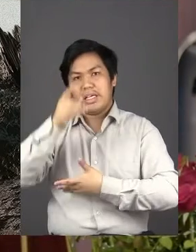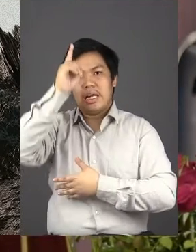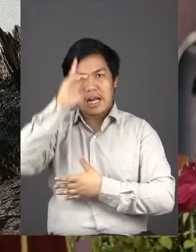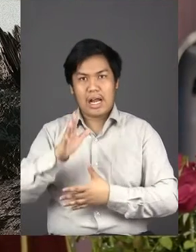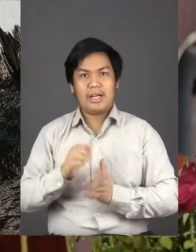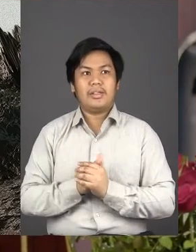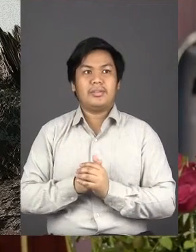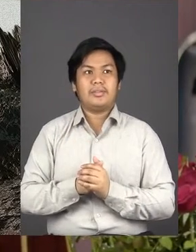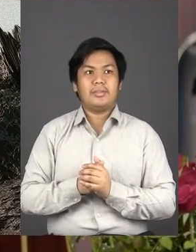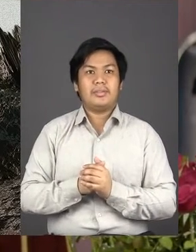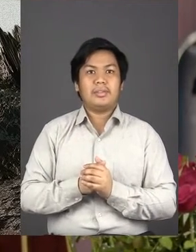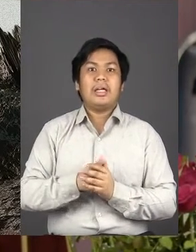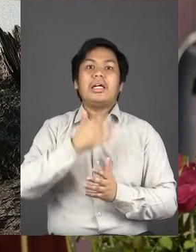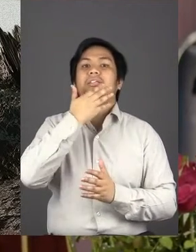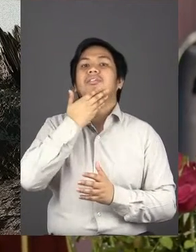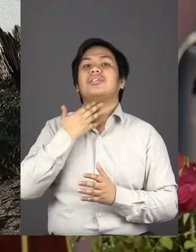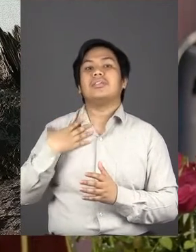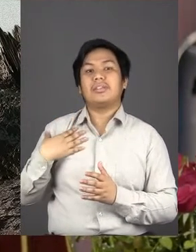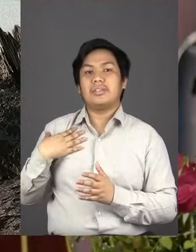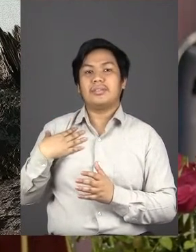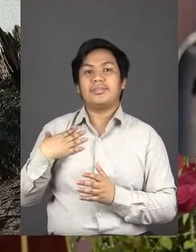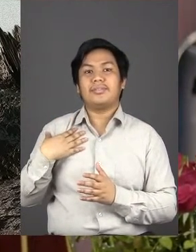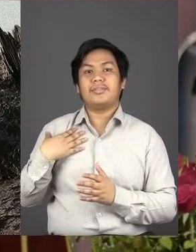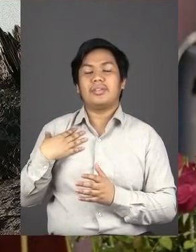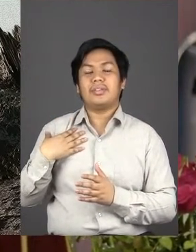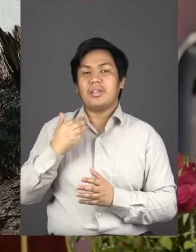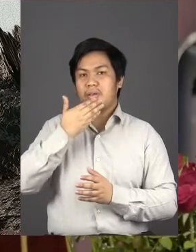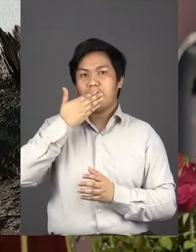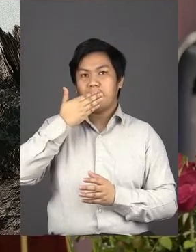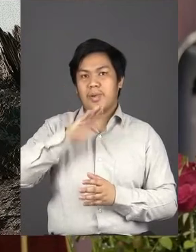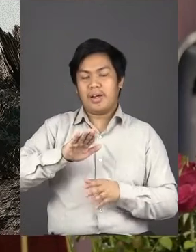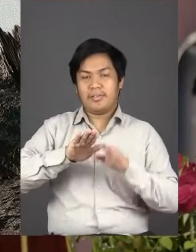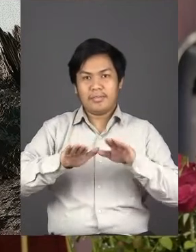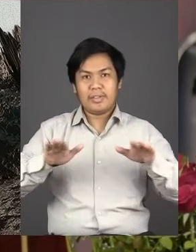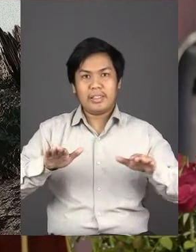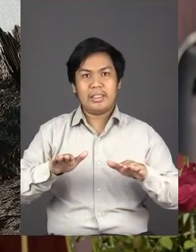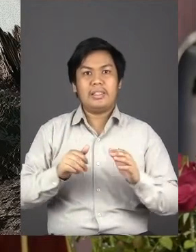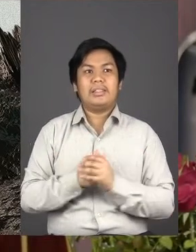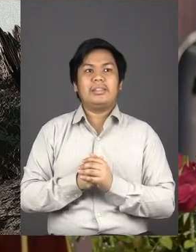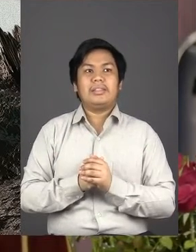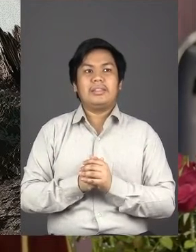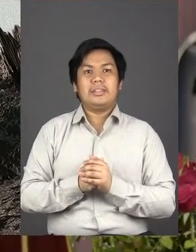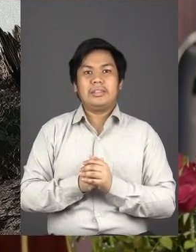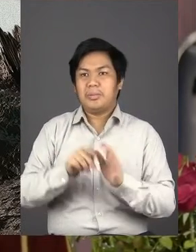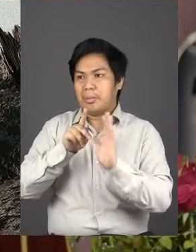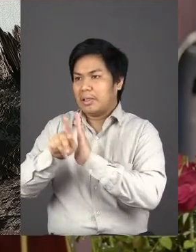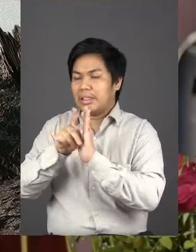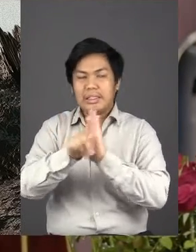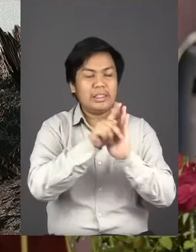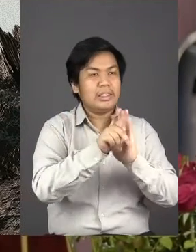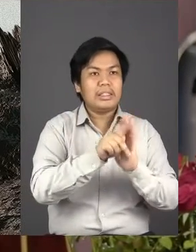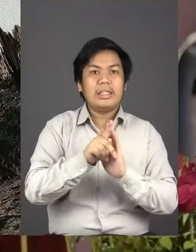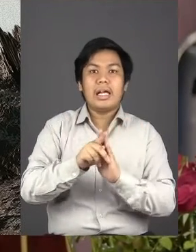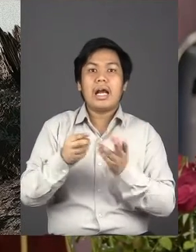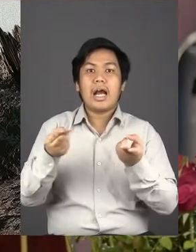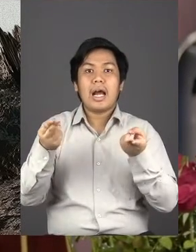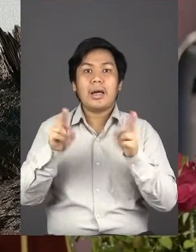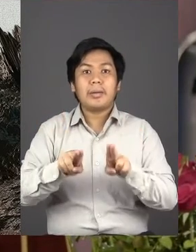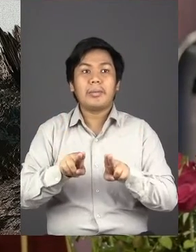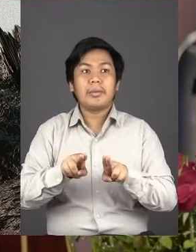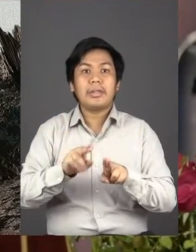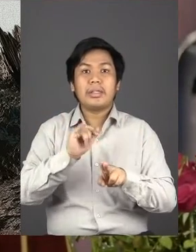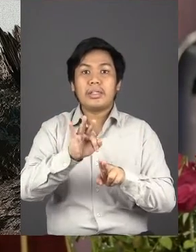ba usually yung kalaswahan, yung kasamaan, yung criminality ay ginagawa